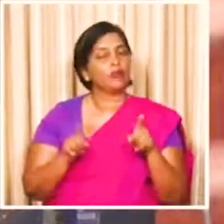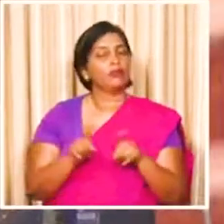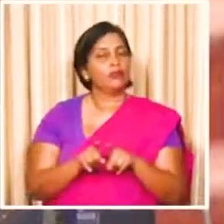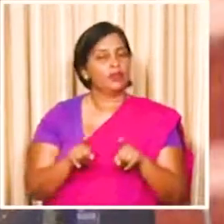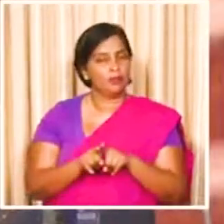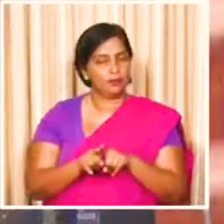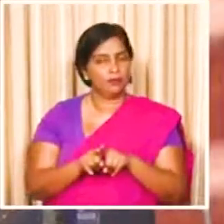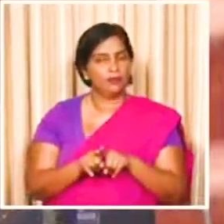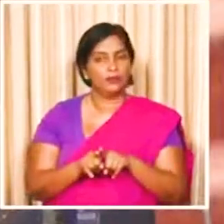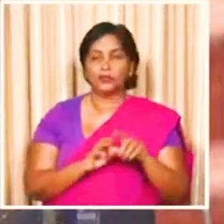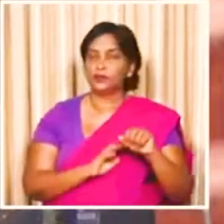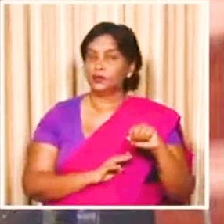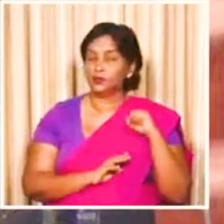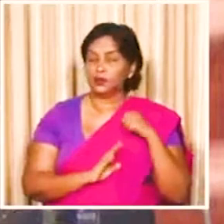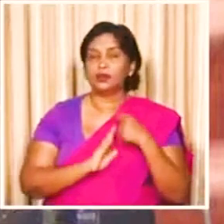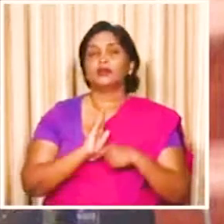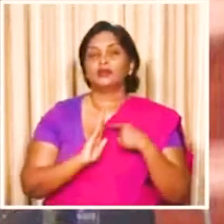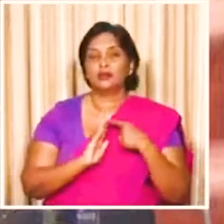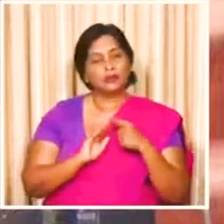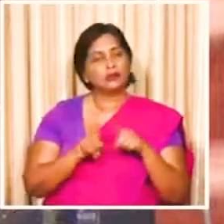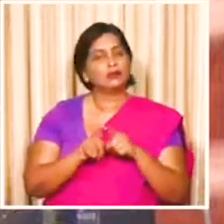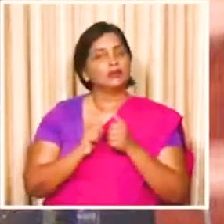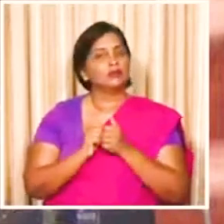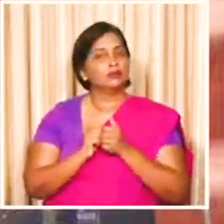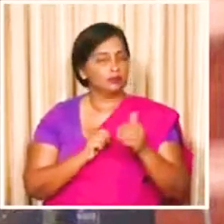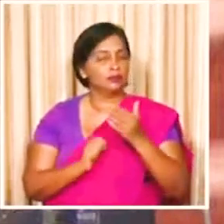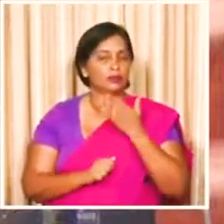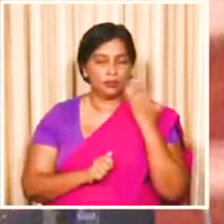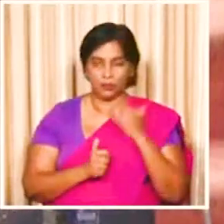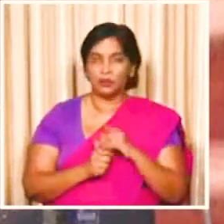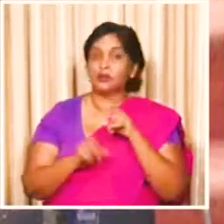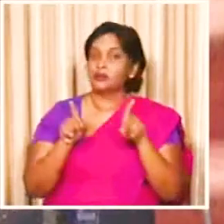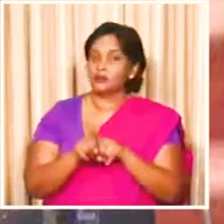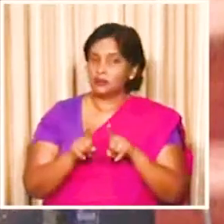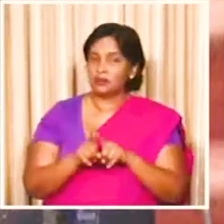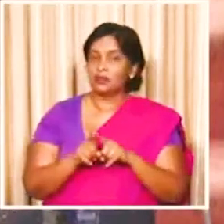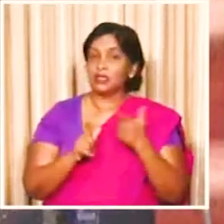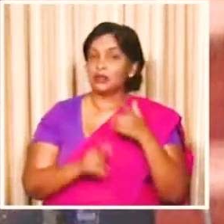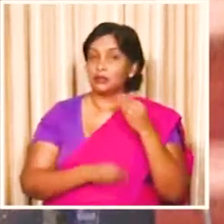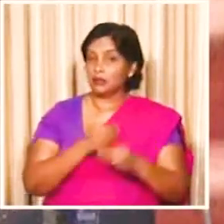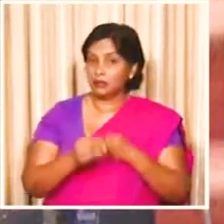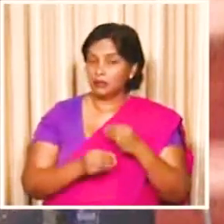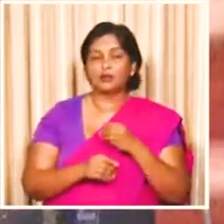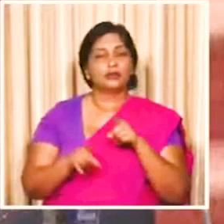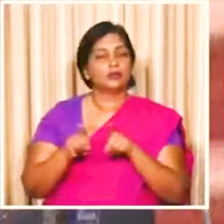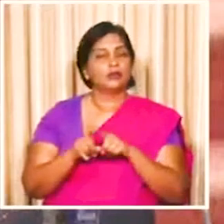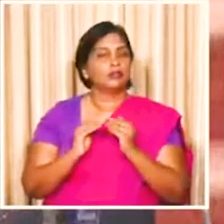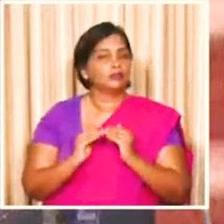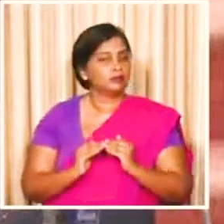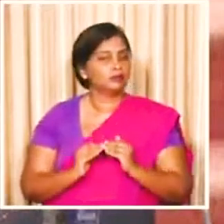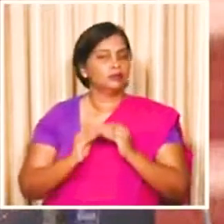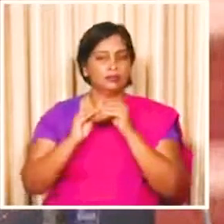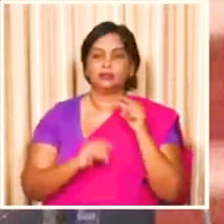வளர்கின்ற நாடாக அதேபோல மீனவர்களுடைய உற்பத்தியை கூட்டுவதன் ஊடாக இந்த பொருளாதாரத்தில்